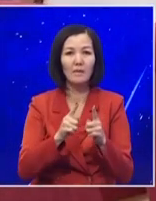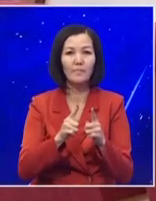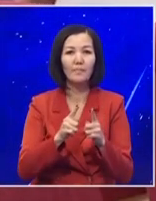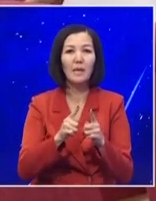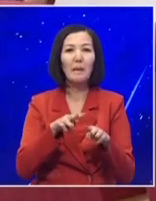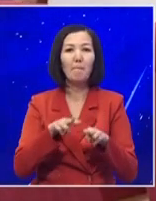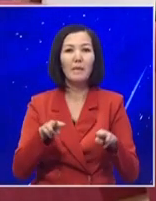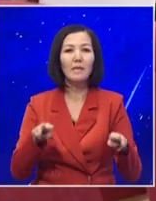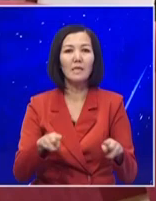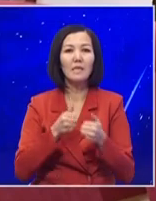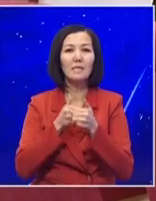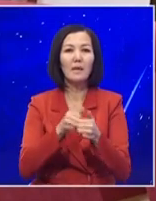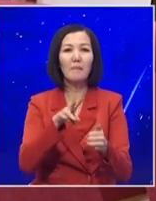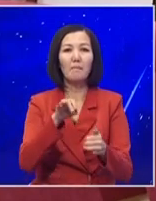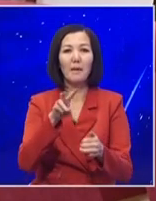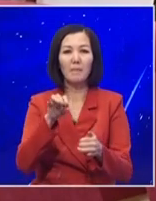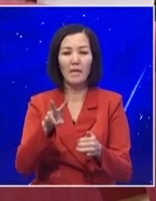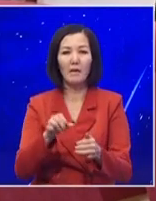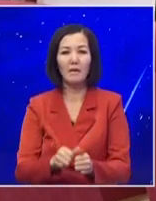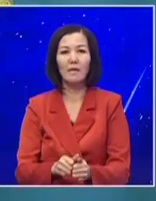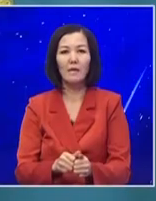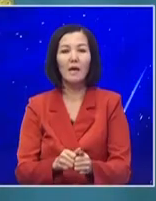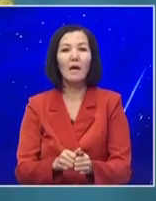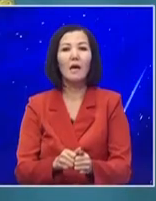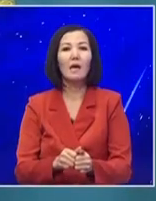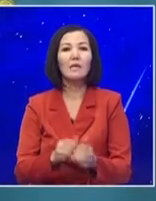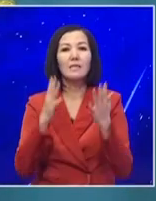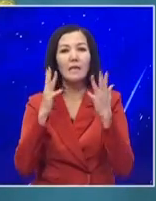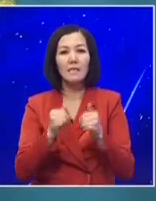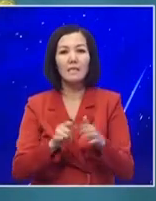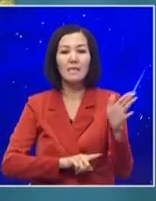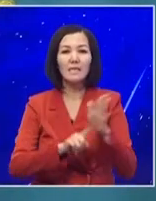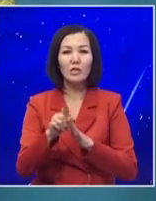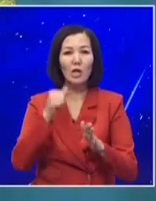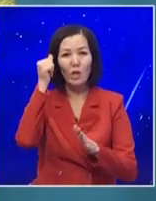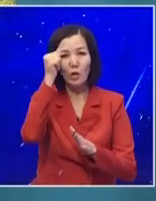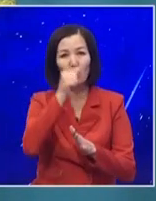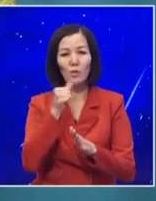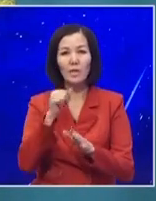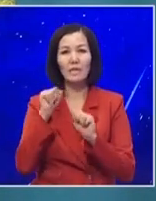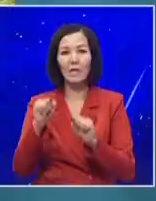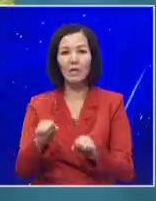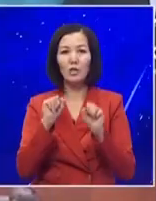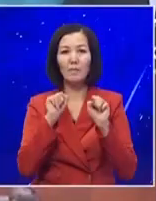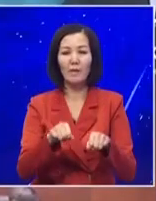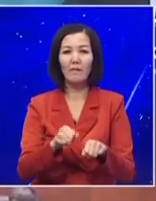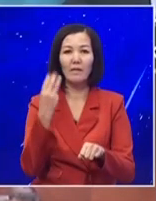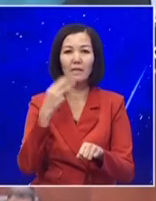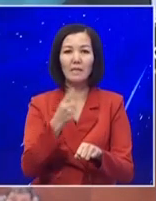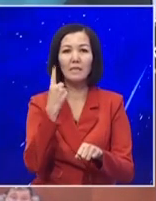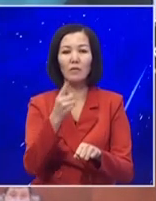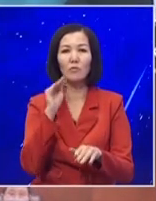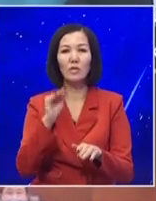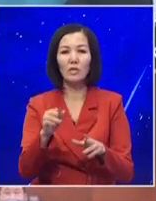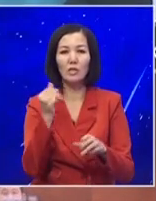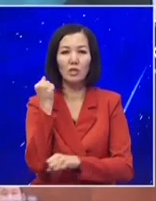председательством премьер-министра страны Аскара Мамина. Как показывает статистика, с начала года защищены права 31